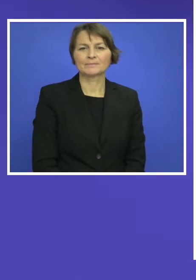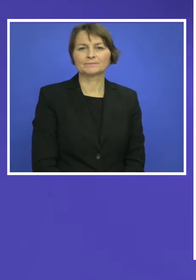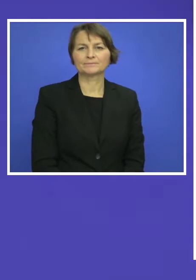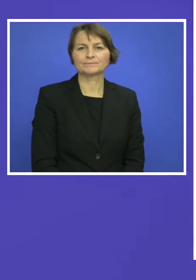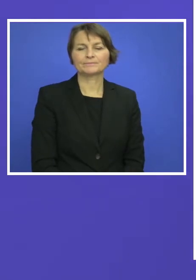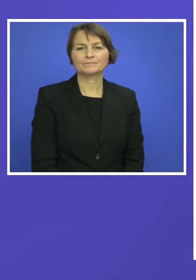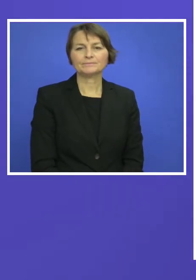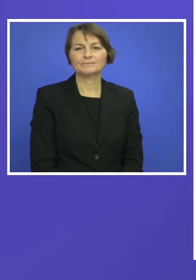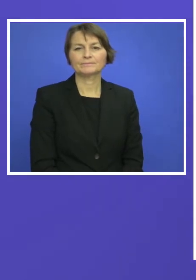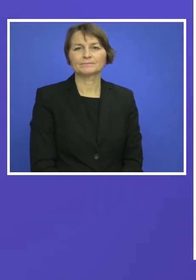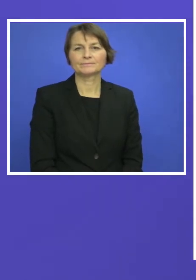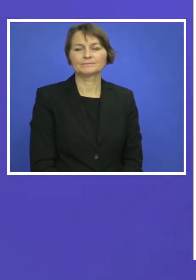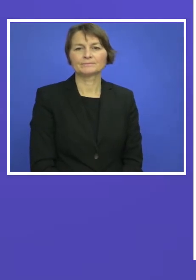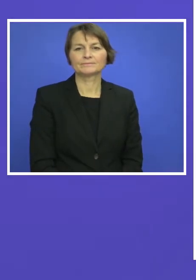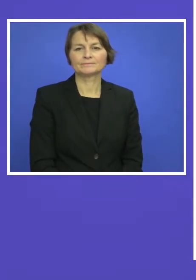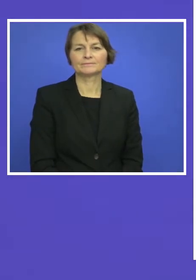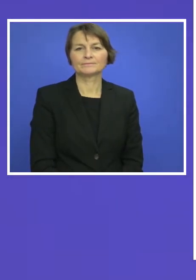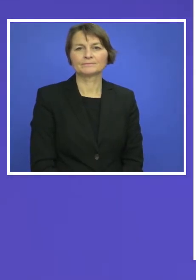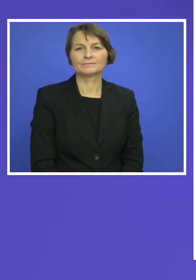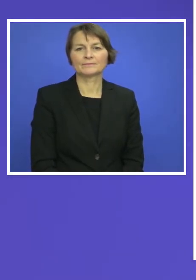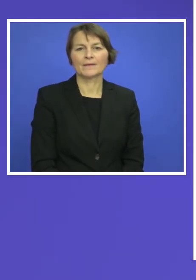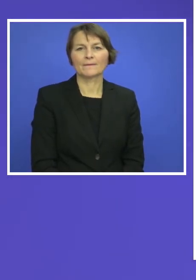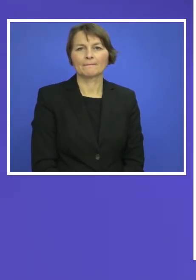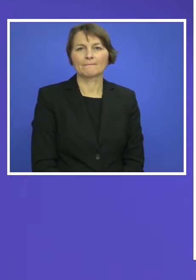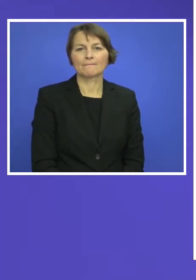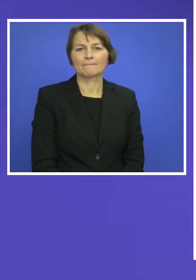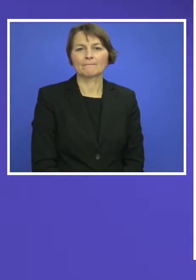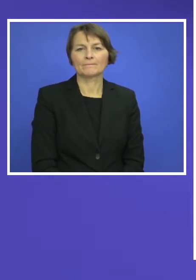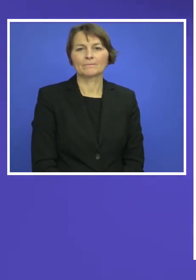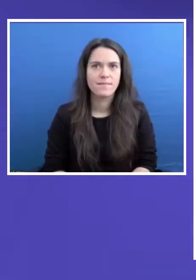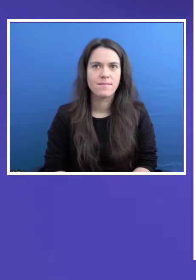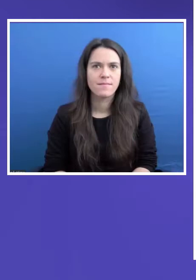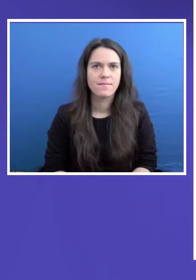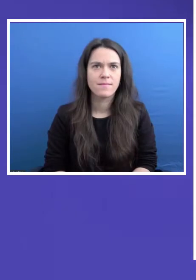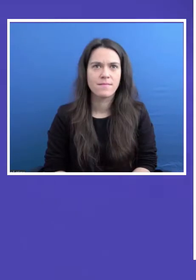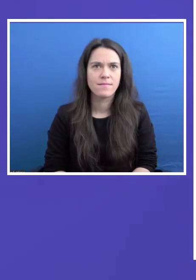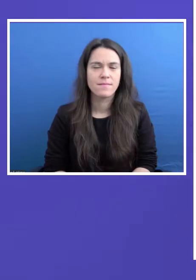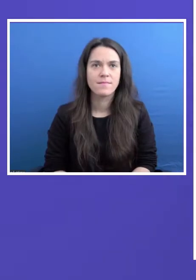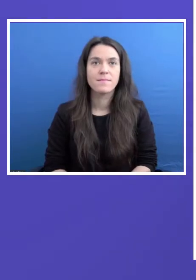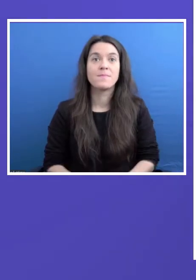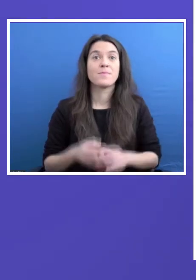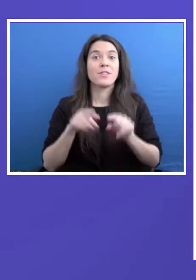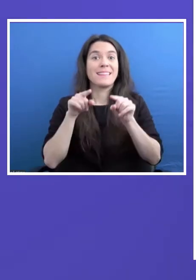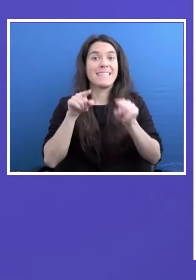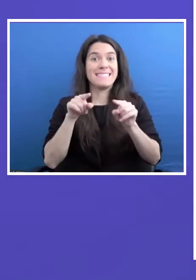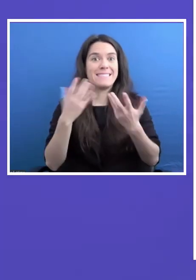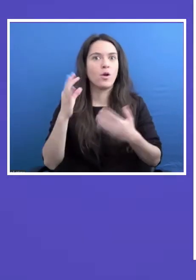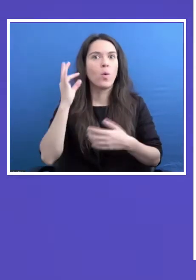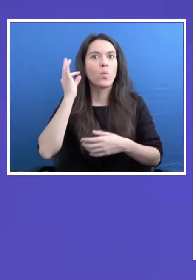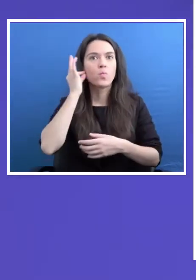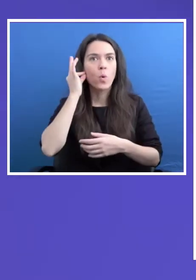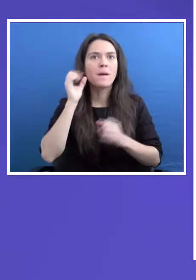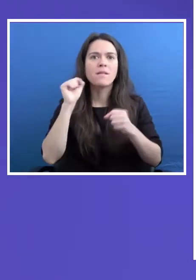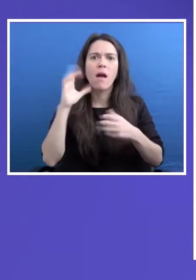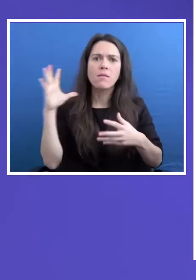عدد كبير جدا من الصحفيات والاعلاميات الموجودين في كل دول العالم. وبالتالي تبادل الزيارات دي كمان مهم جدا،